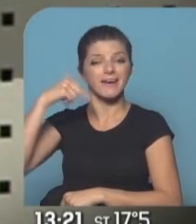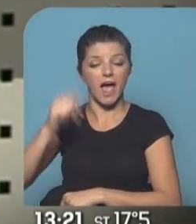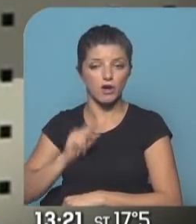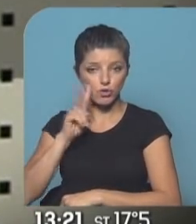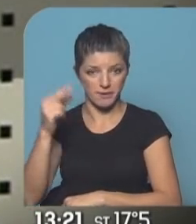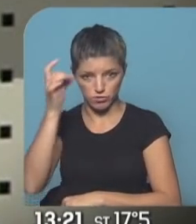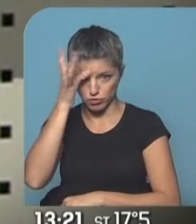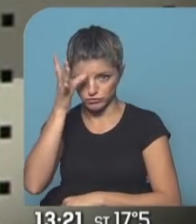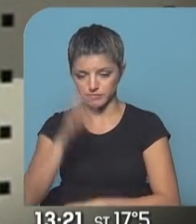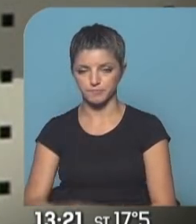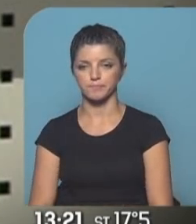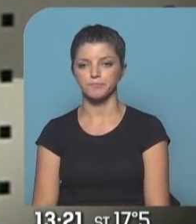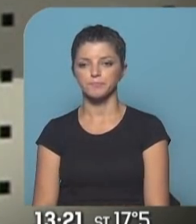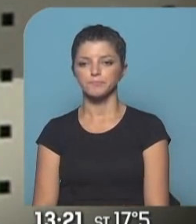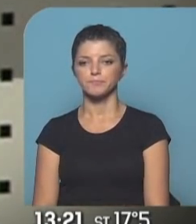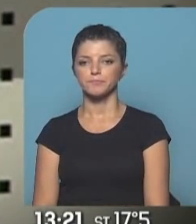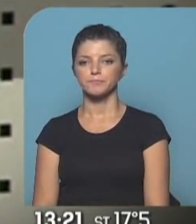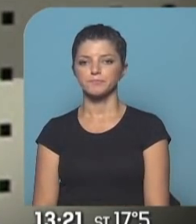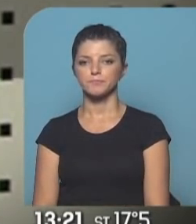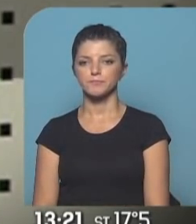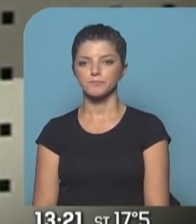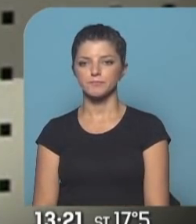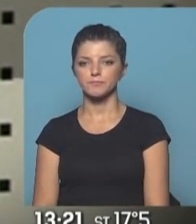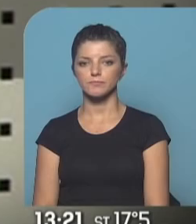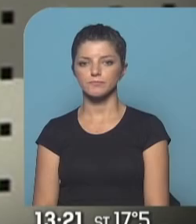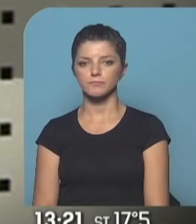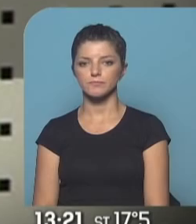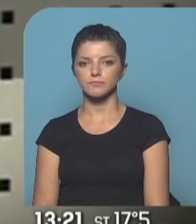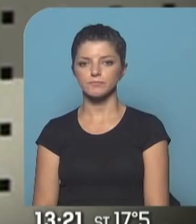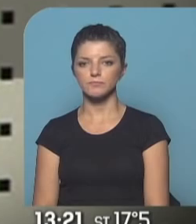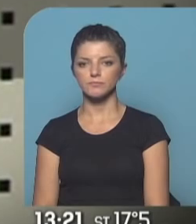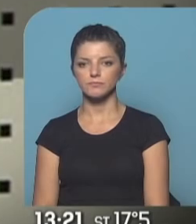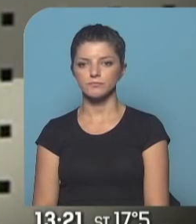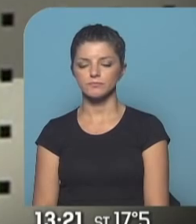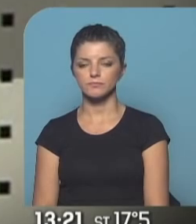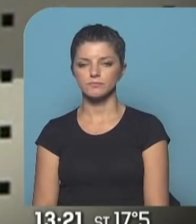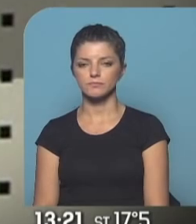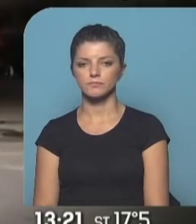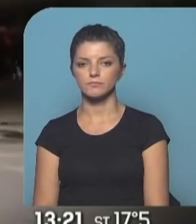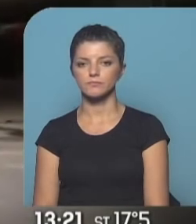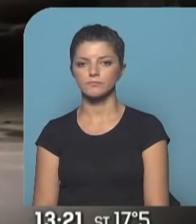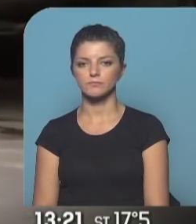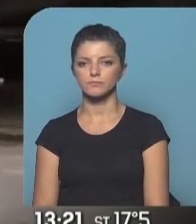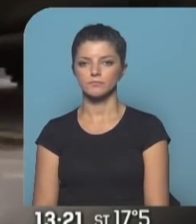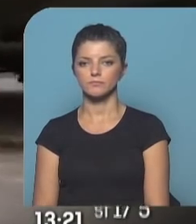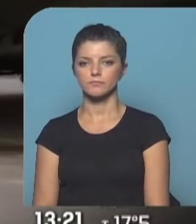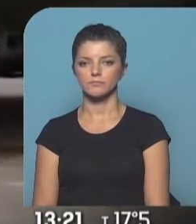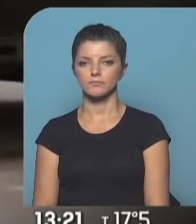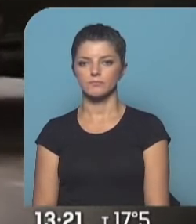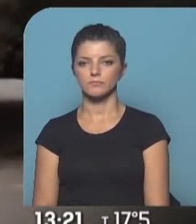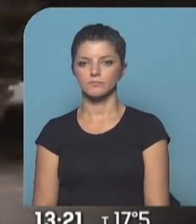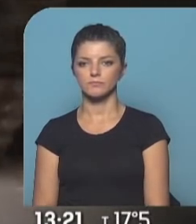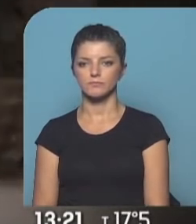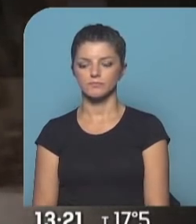в совместном стратегическом учении войск, привлекаемых танков, боевых бронированных машин, самоходных и